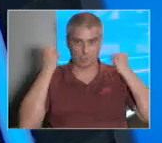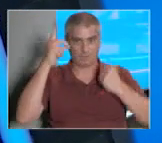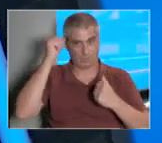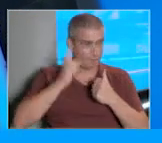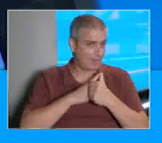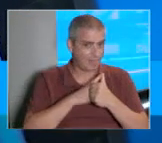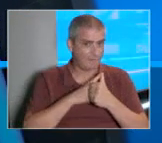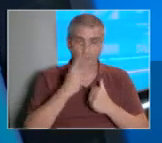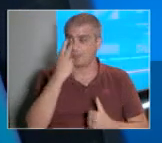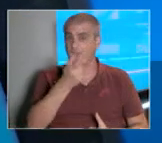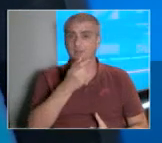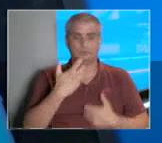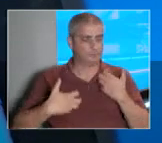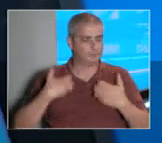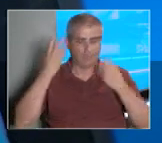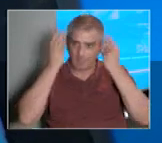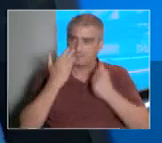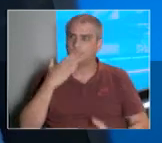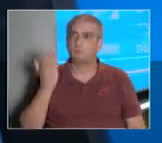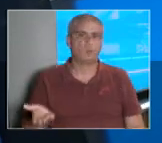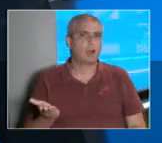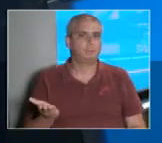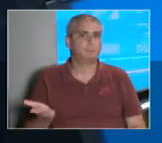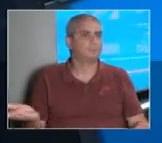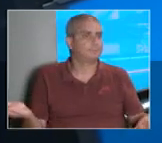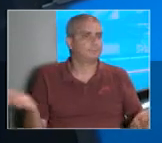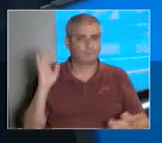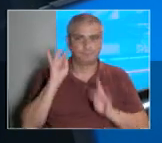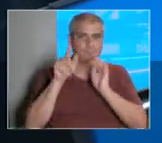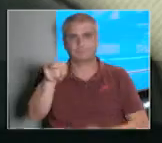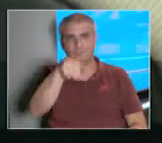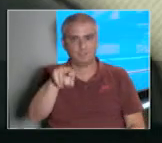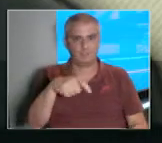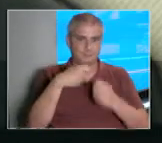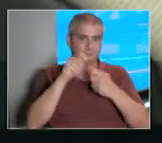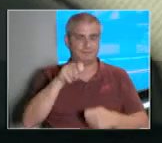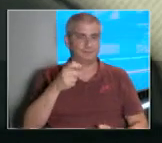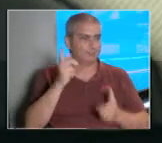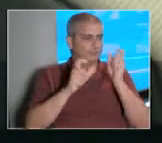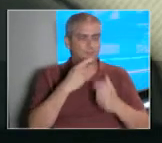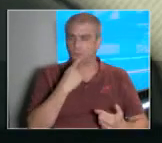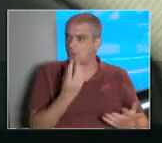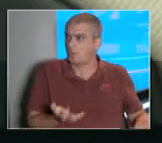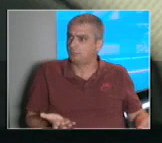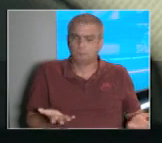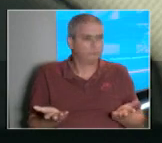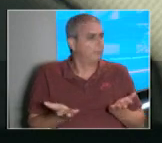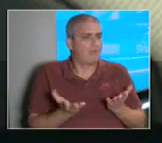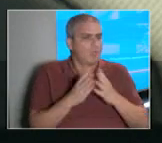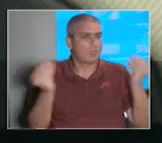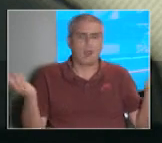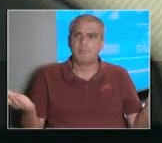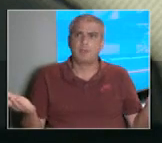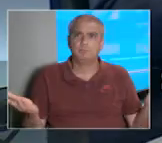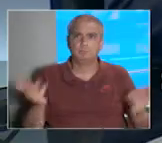אביב, וראינו את הזעם החרדי בירושלים, ומופנה גם כלפיכם. חברי הכנסת, אנשים שואלים, לאיפה נעלמתם